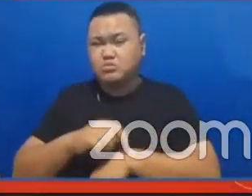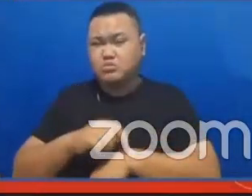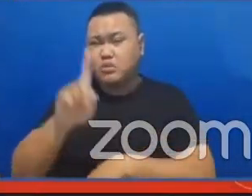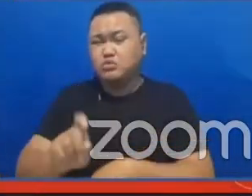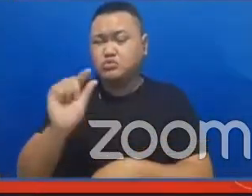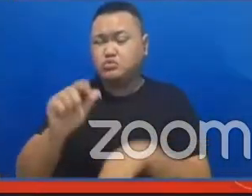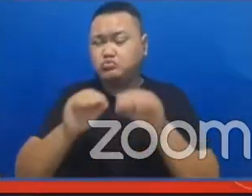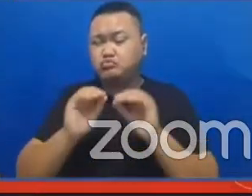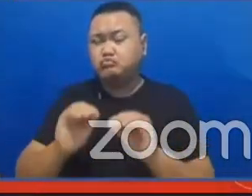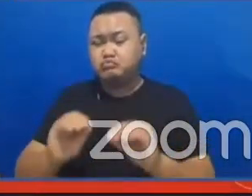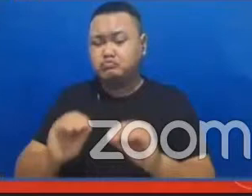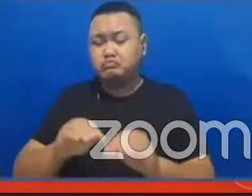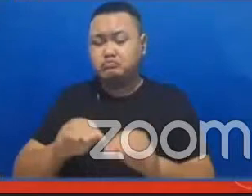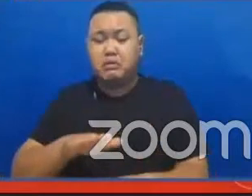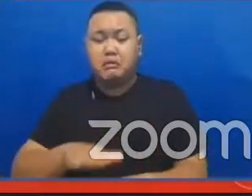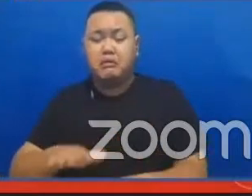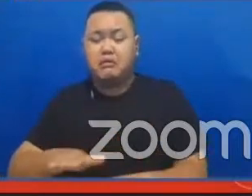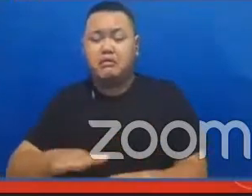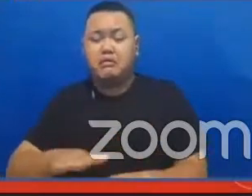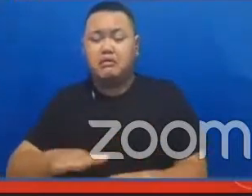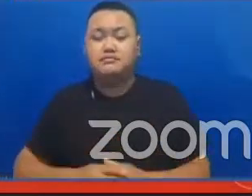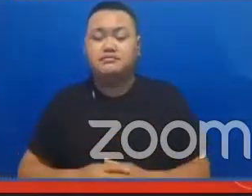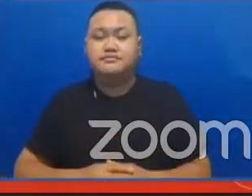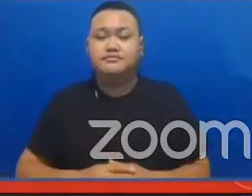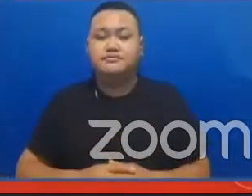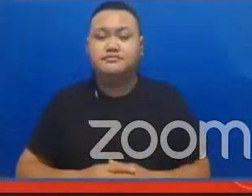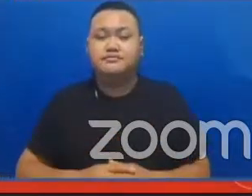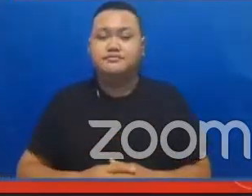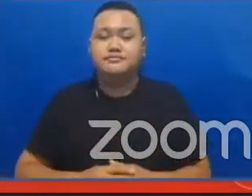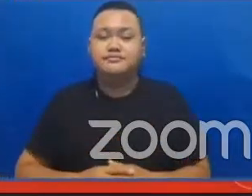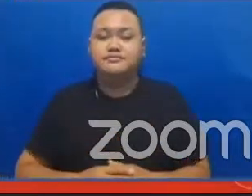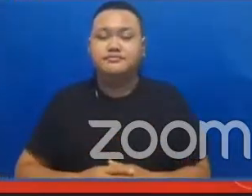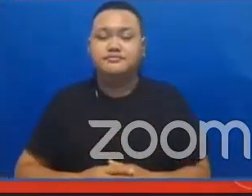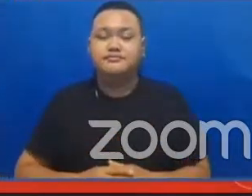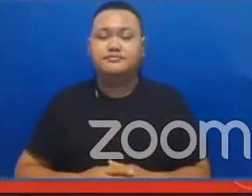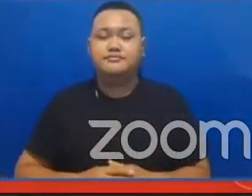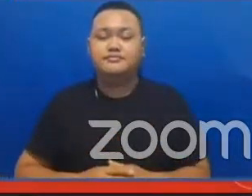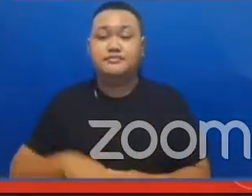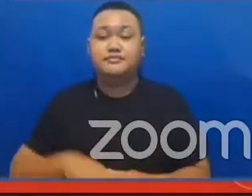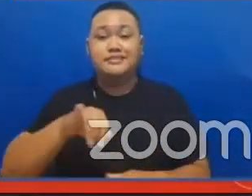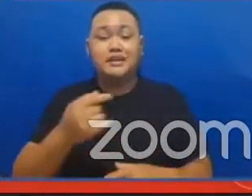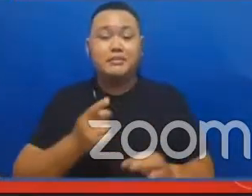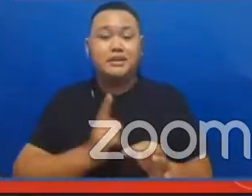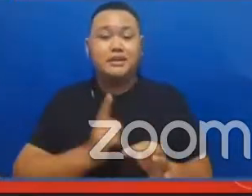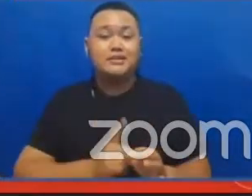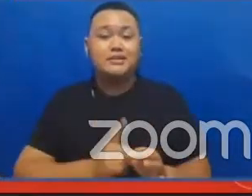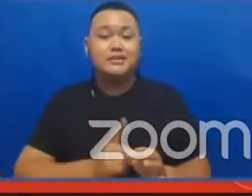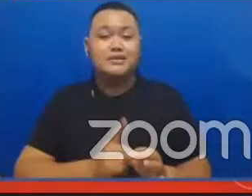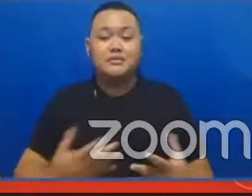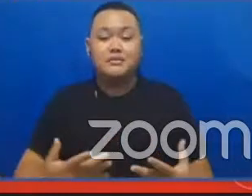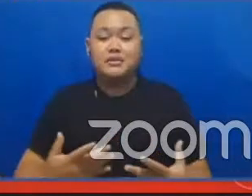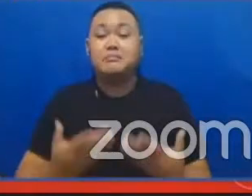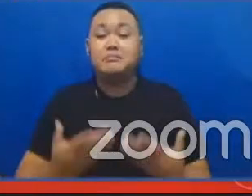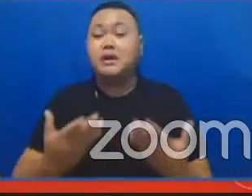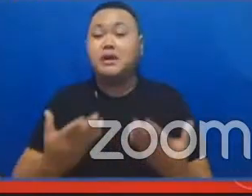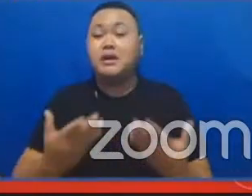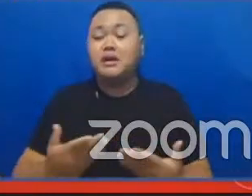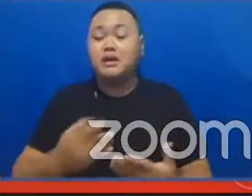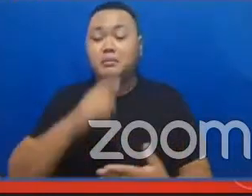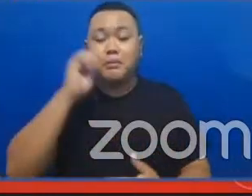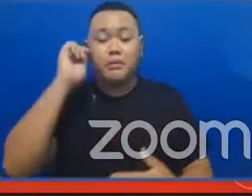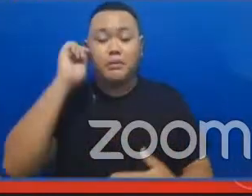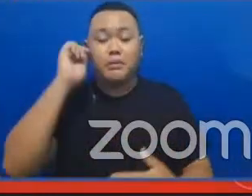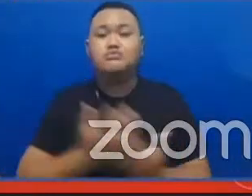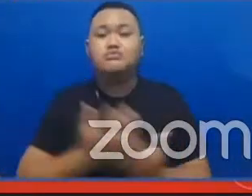untuk mencapai indikator pencapaian kompetensi dasar. Jadi kuncinya adalah bagaimana guru-guru kita